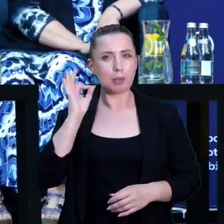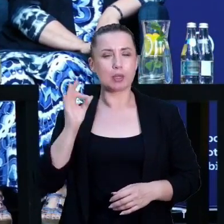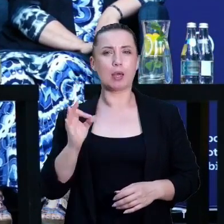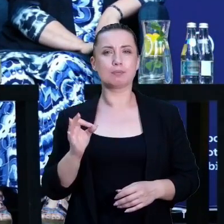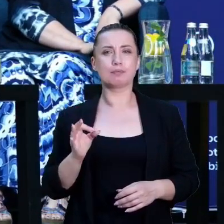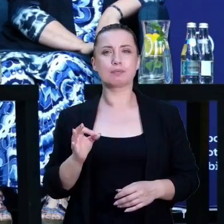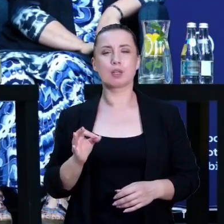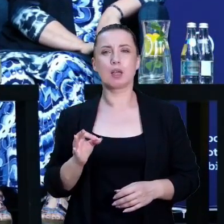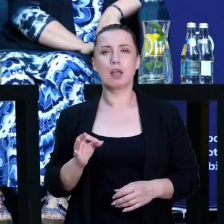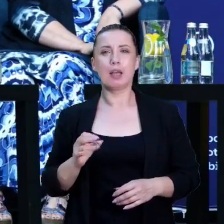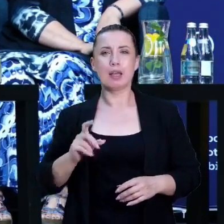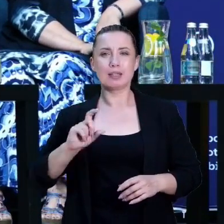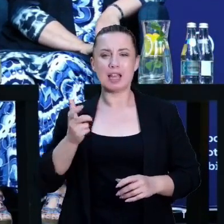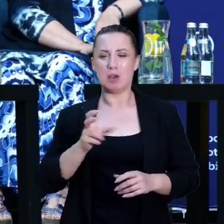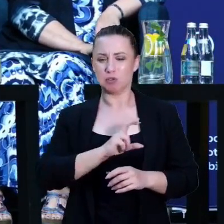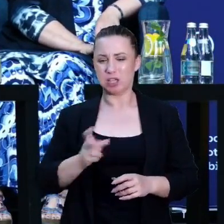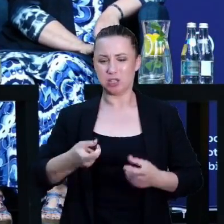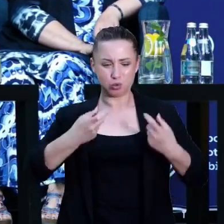prawda?